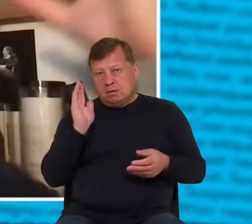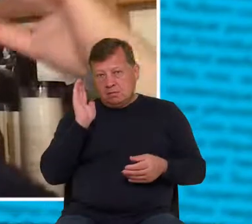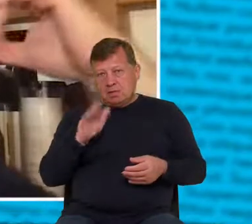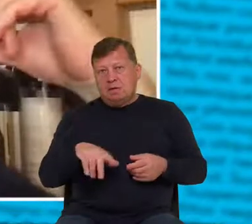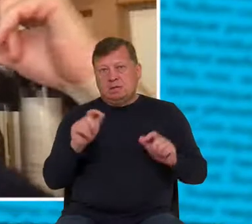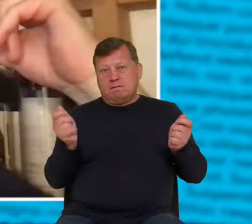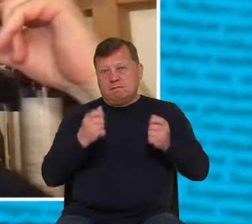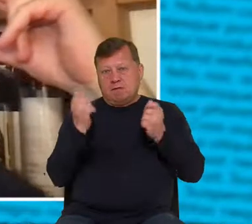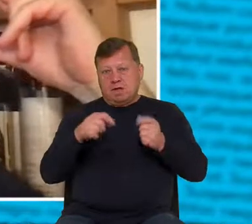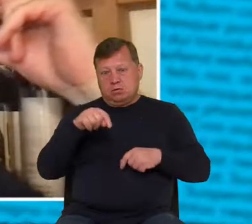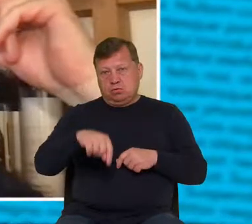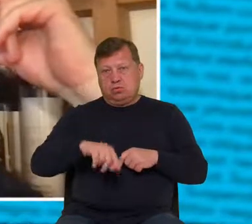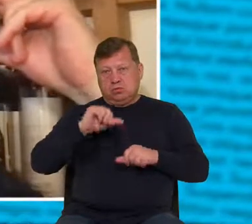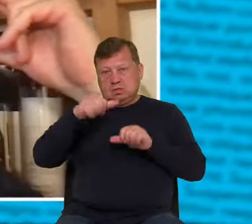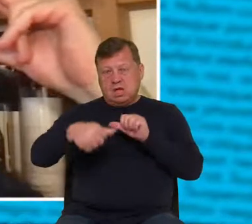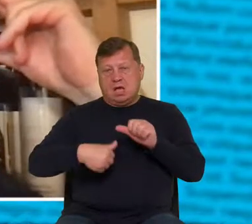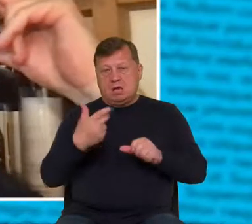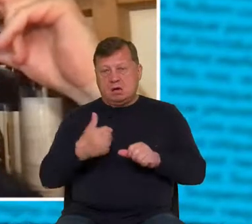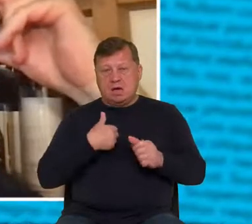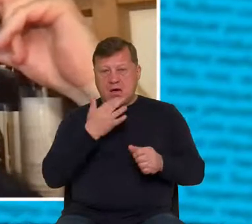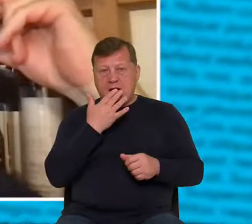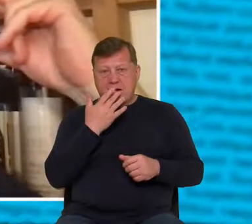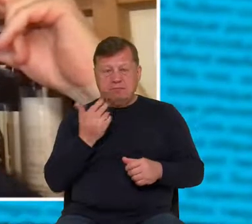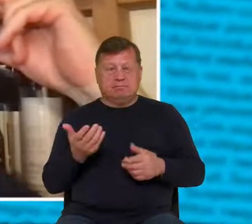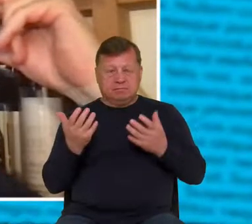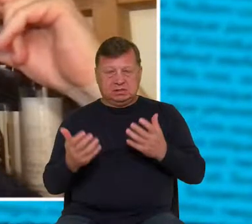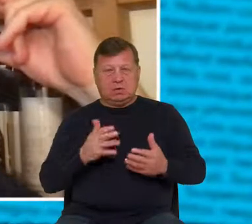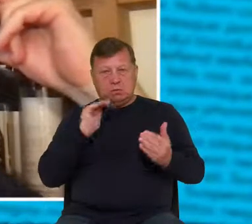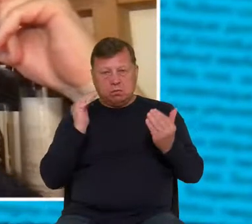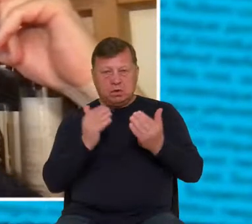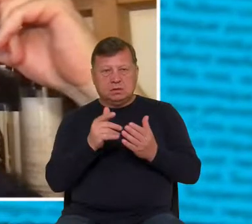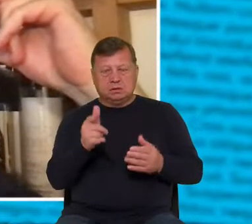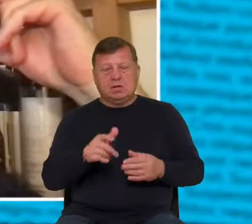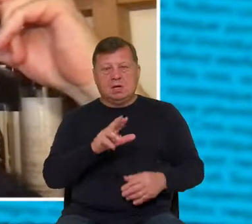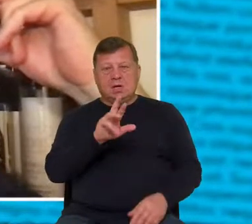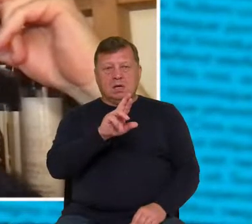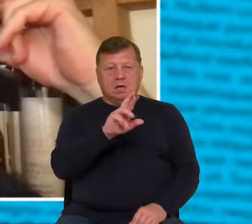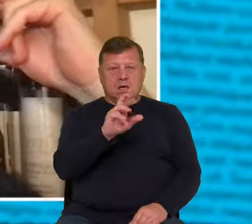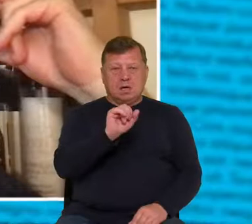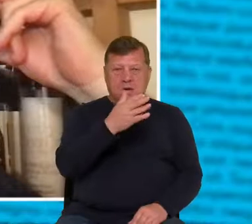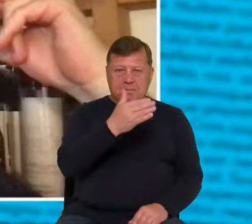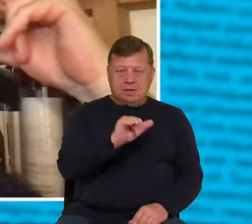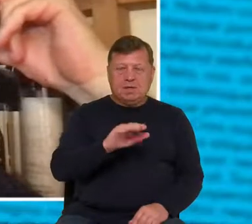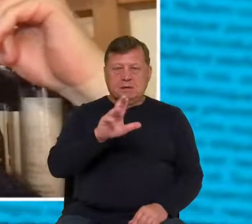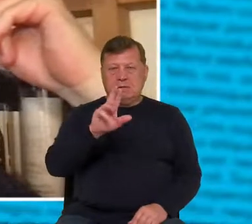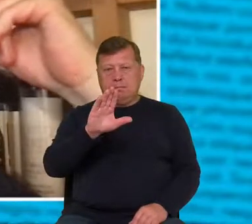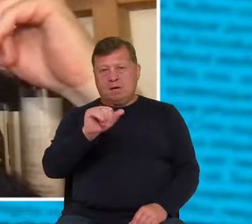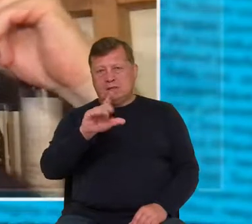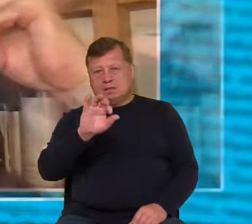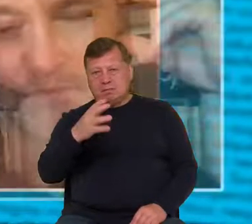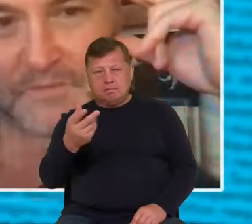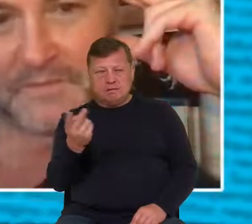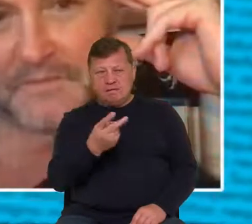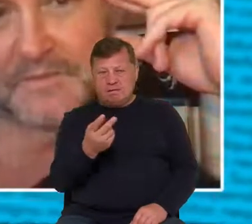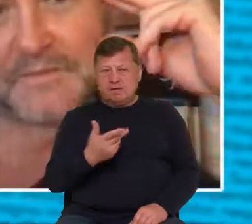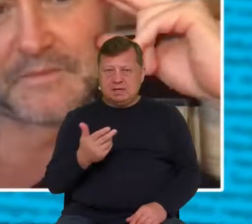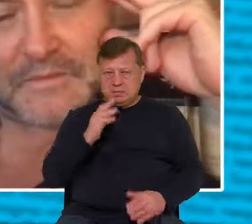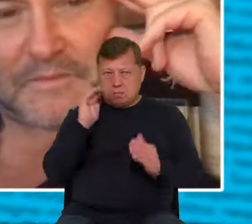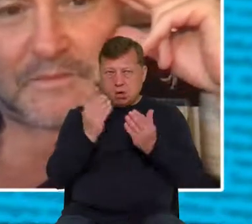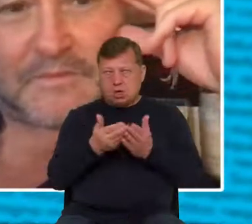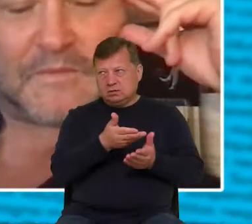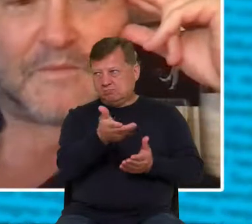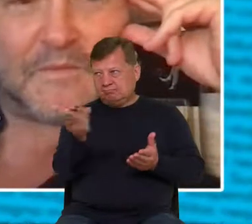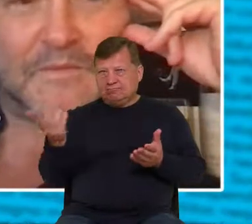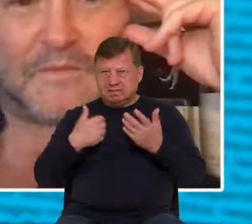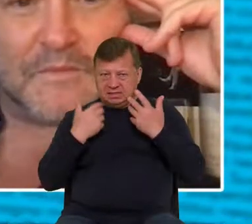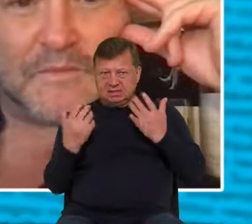na festiwalu za rok. Chciałbym, aby wszyscy mogli poznać Rami i Bassama. To niesamowici ludzie. Wspaniałe postacie. Myślę, że to